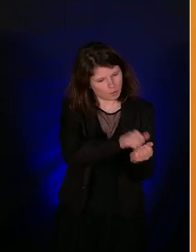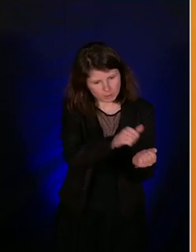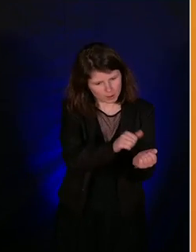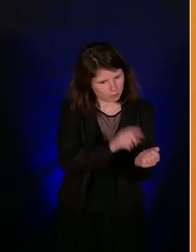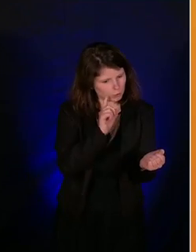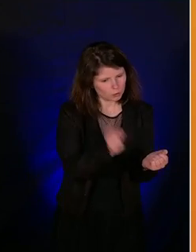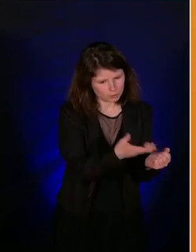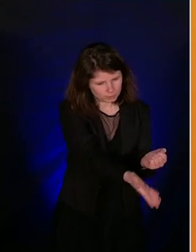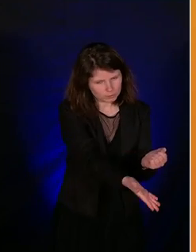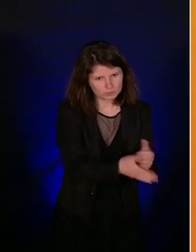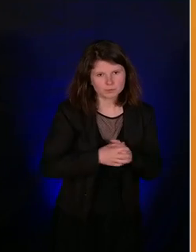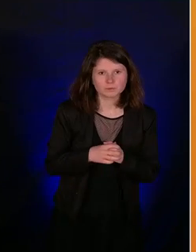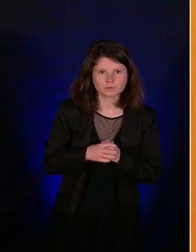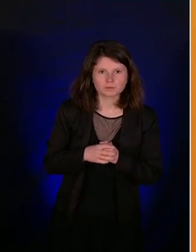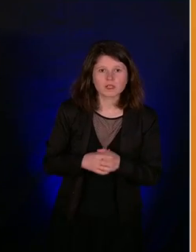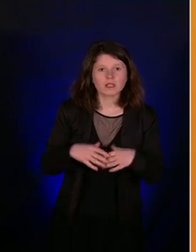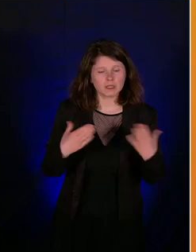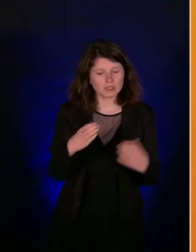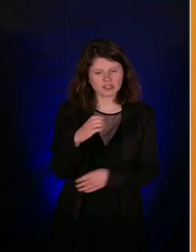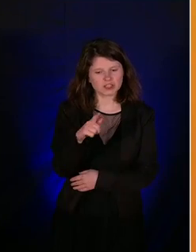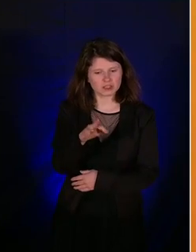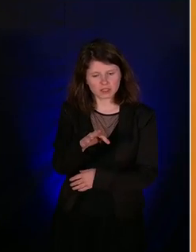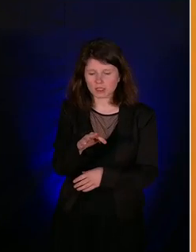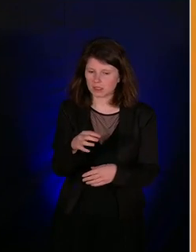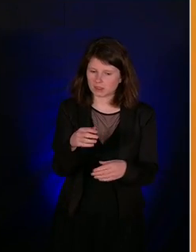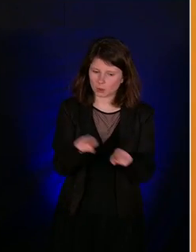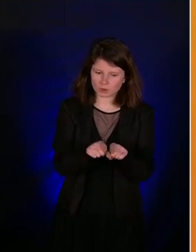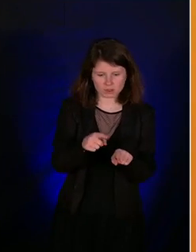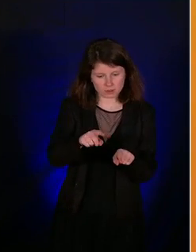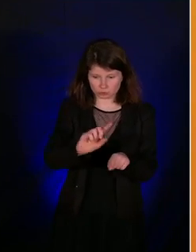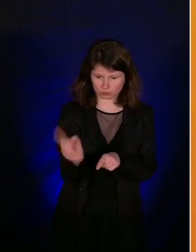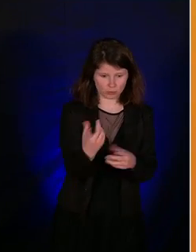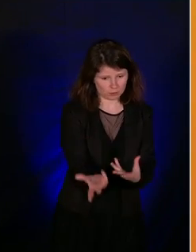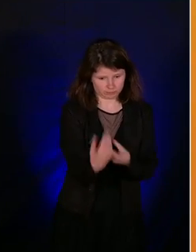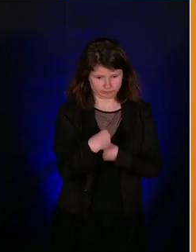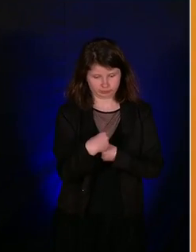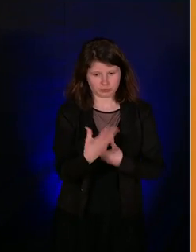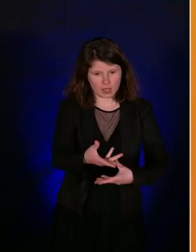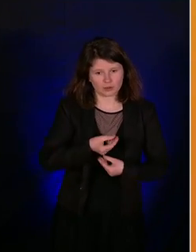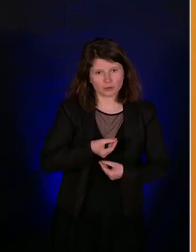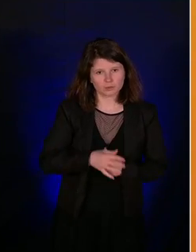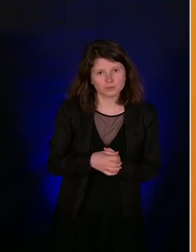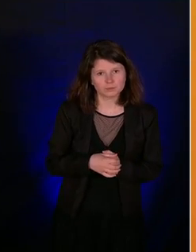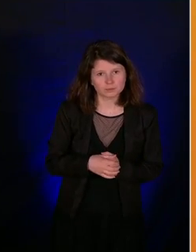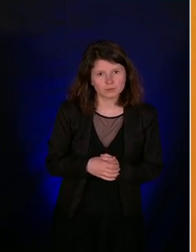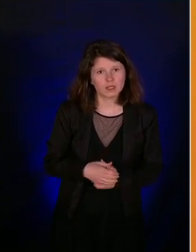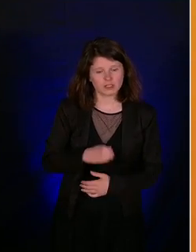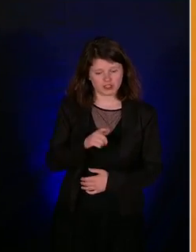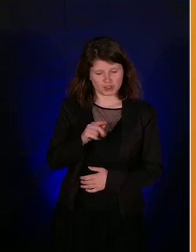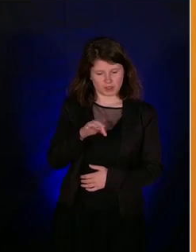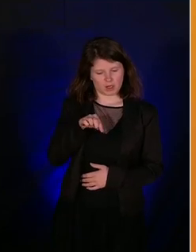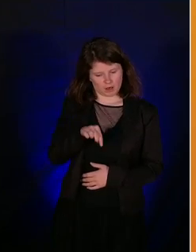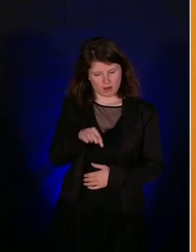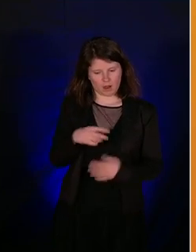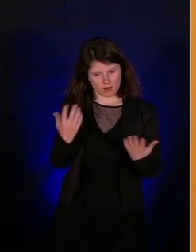et tous sur la base de nos positions dans l'exploitation capitaliste une CGT qui affirme haut et fort que oui nous faisons partie